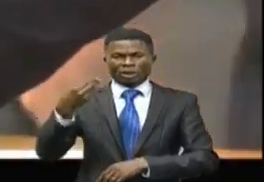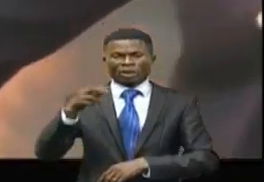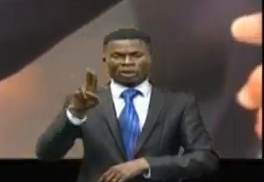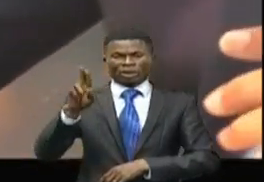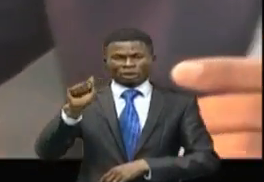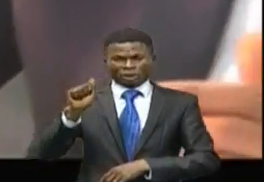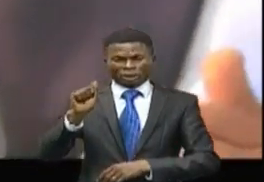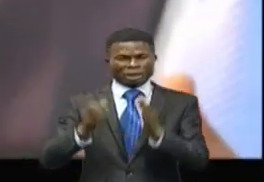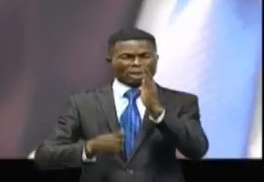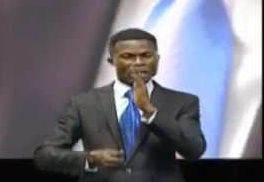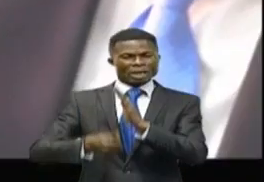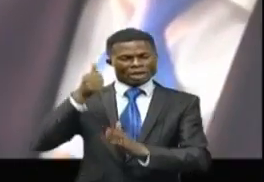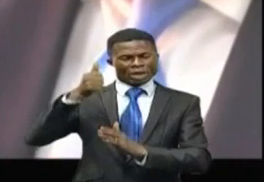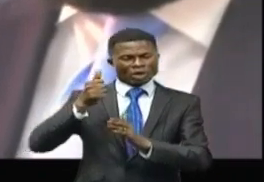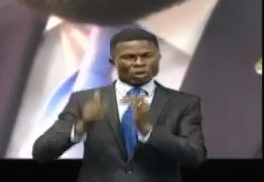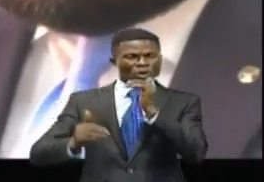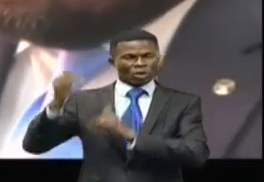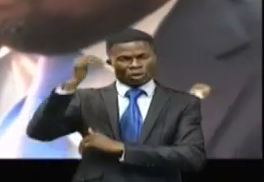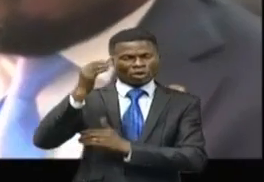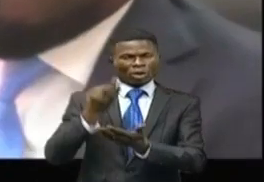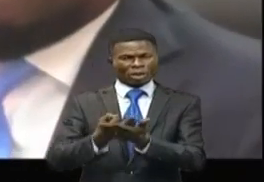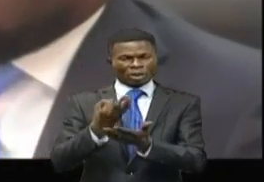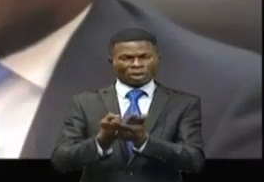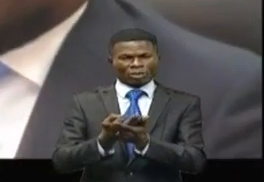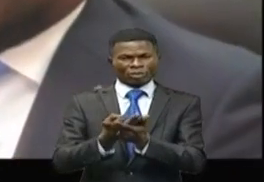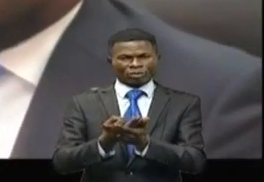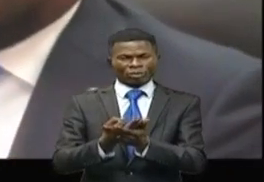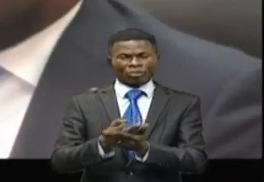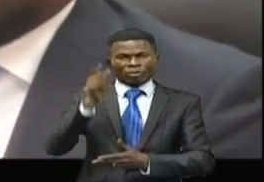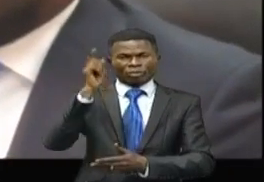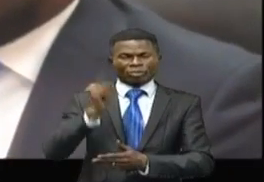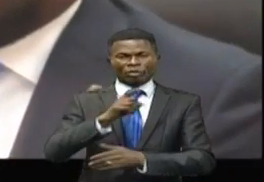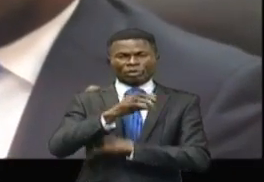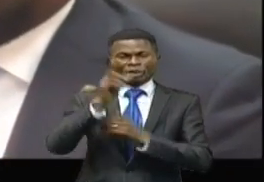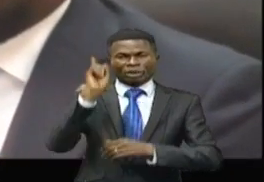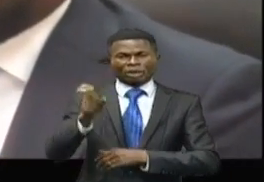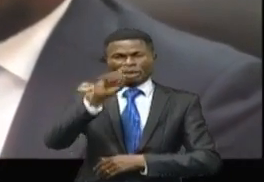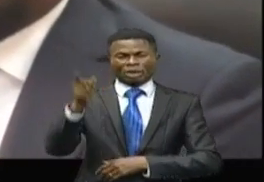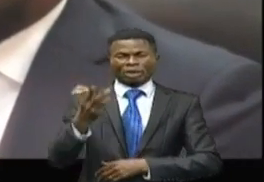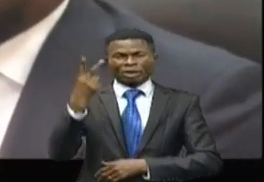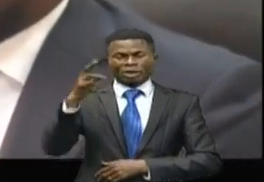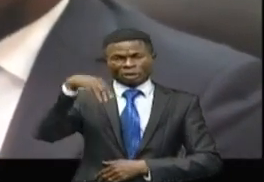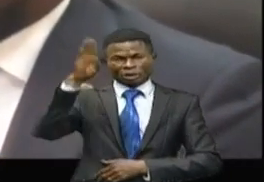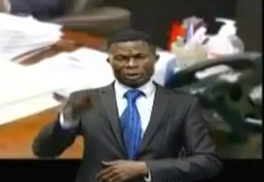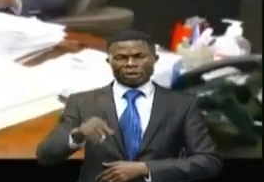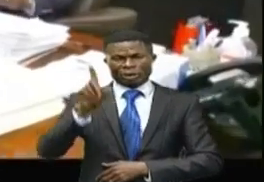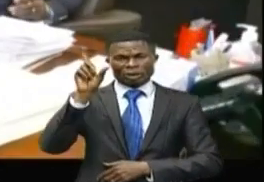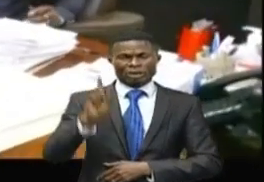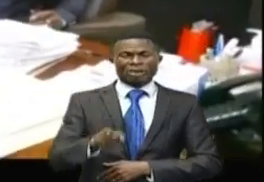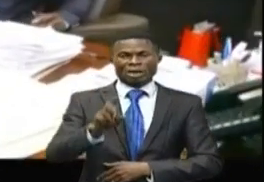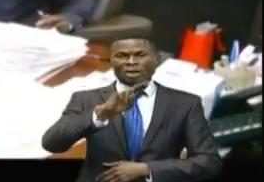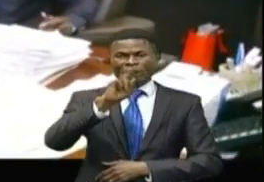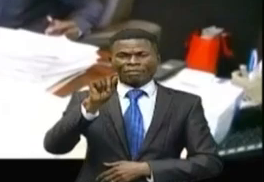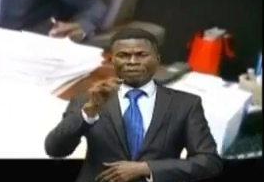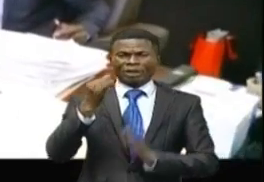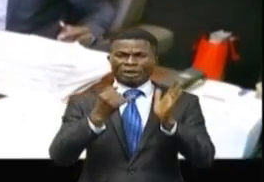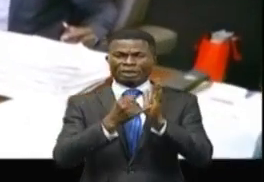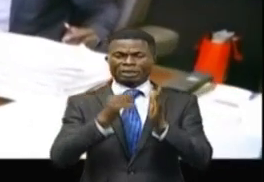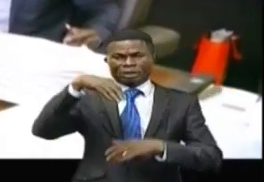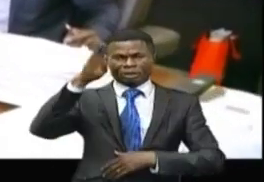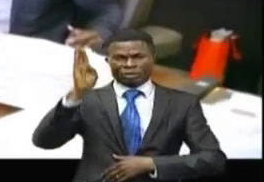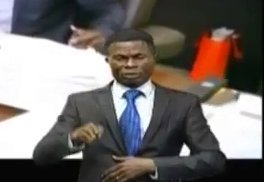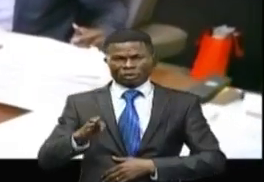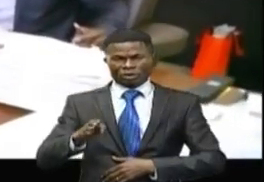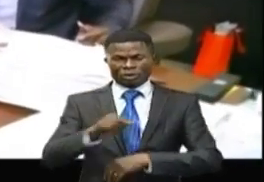leurs assignations budgétaires mensuelles respectivement de 132% et de 126% excepté la